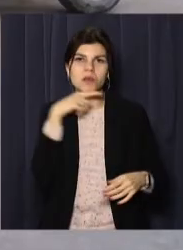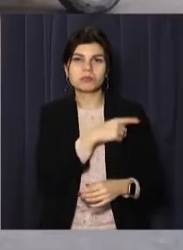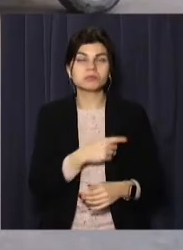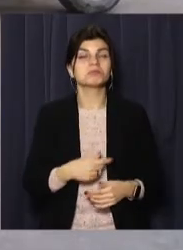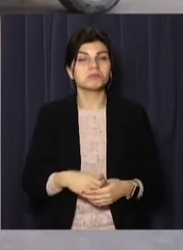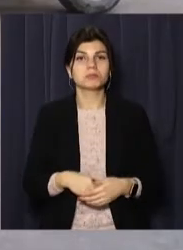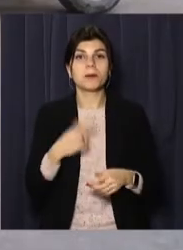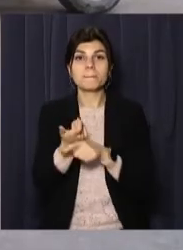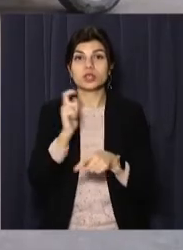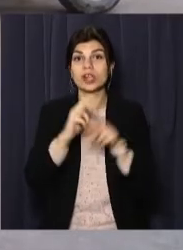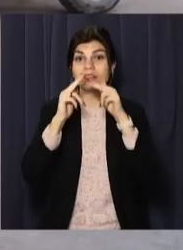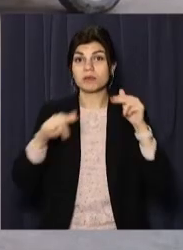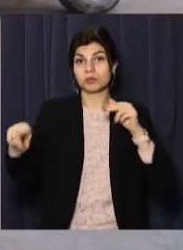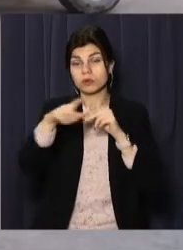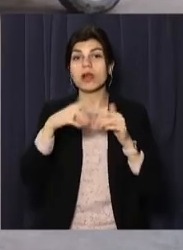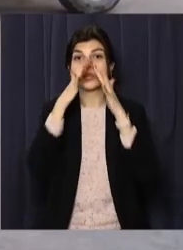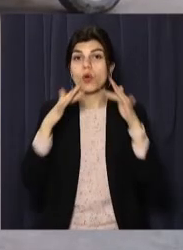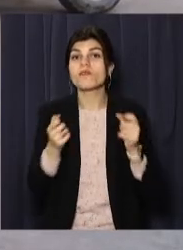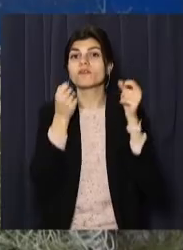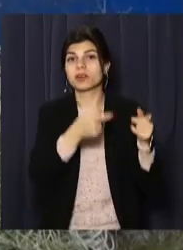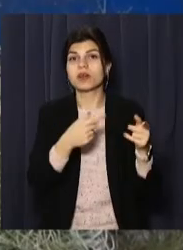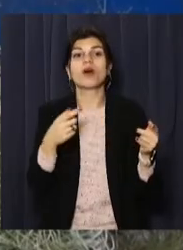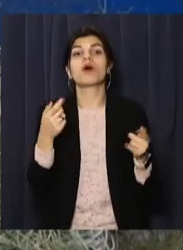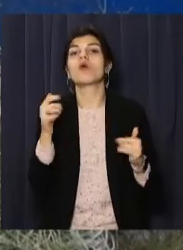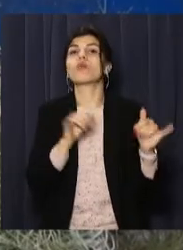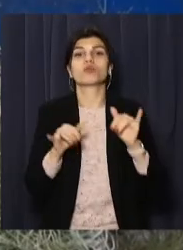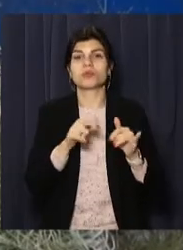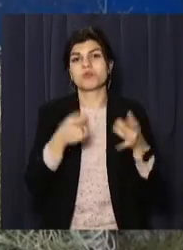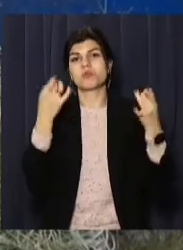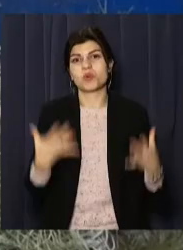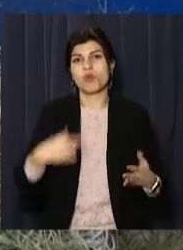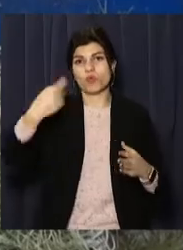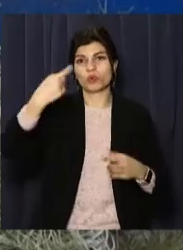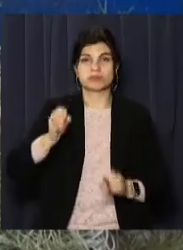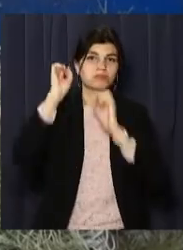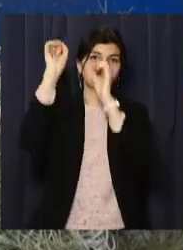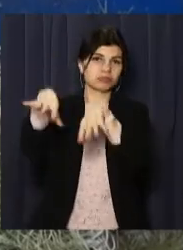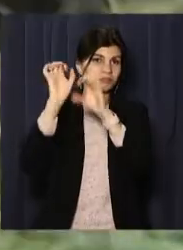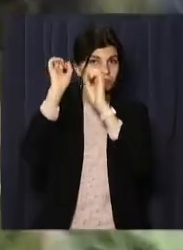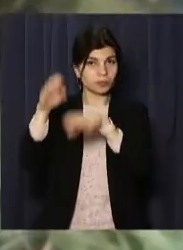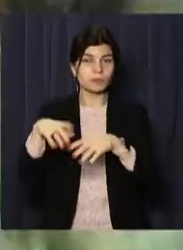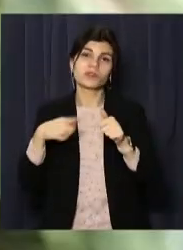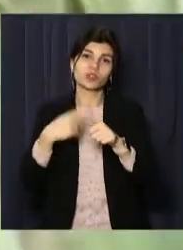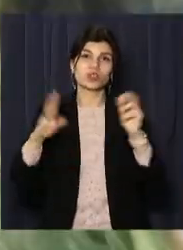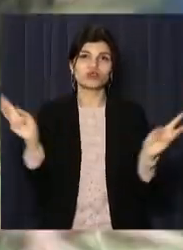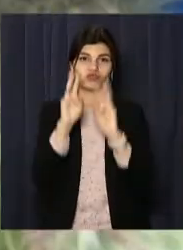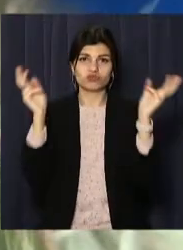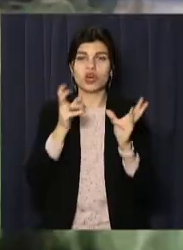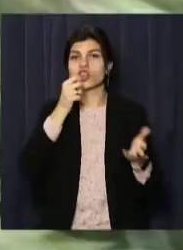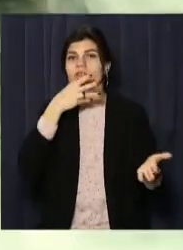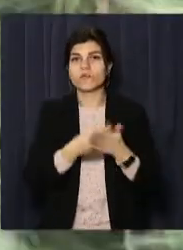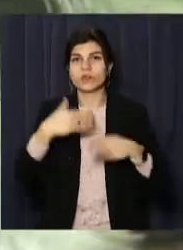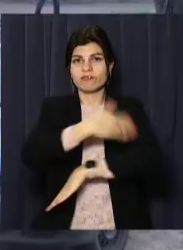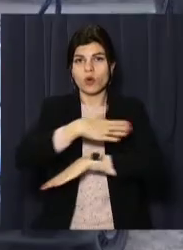Проте більшість дніпрян позбавляються від ялинки традиційним способом – просто викидаючи до сміттєбаку або спалюючи у себе на